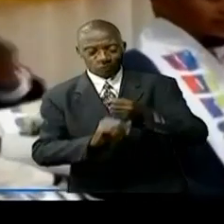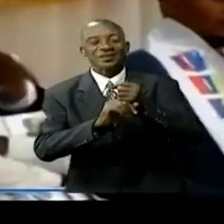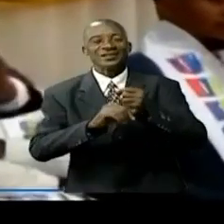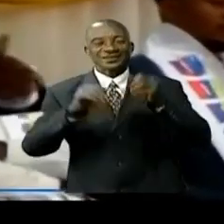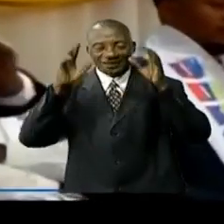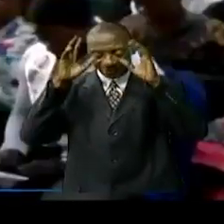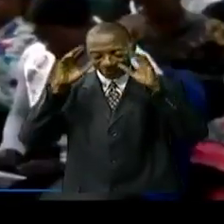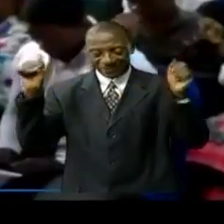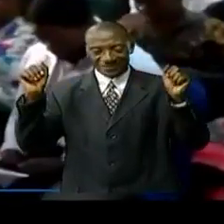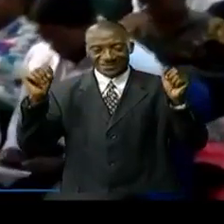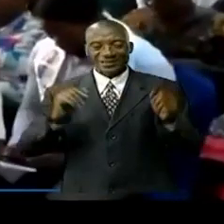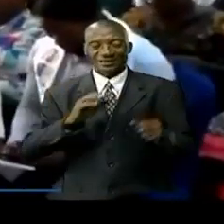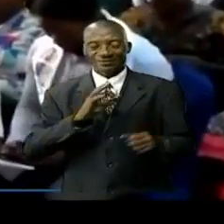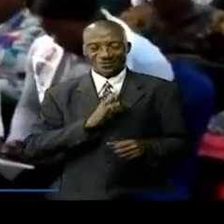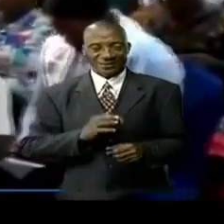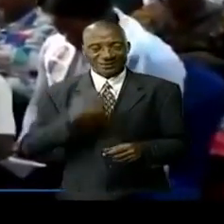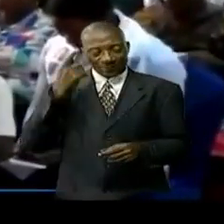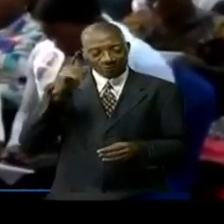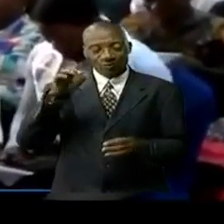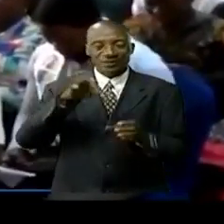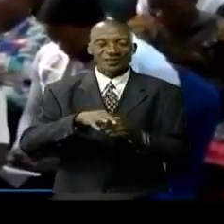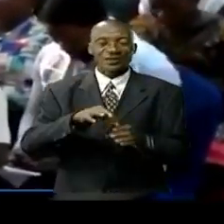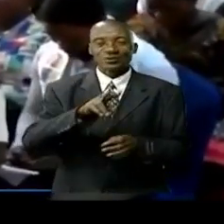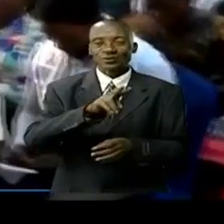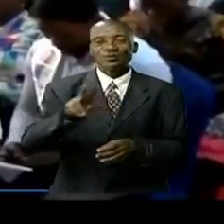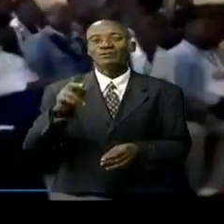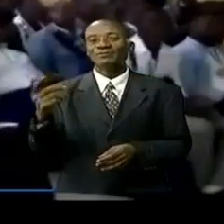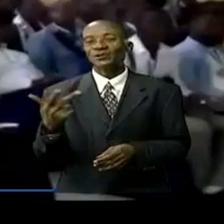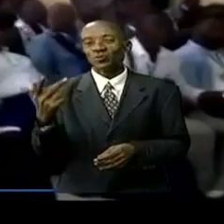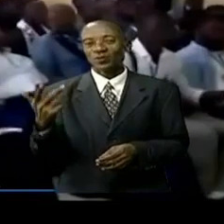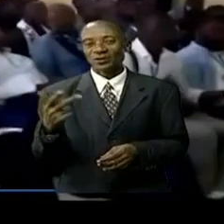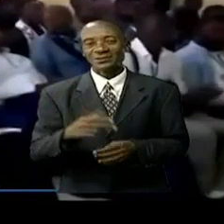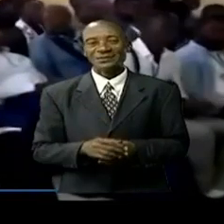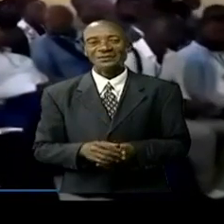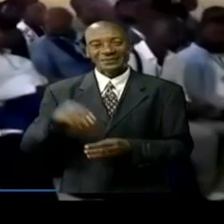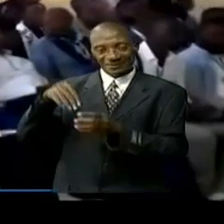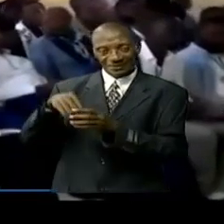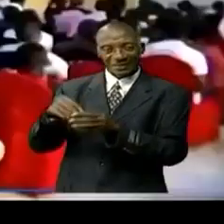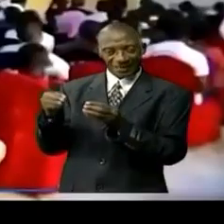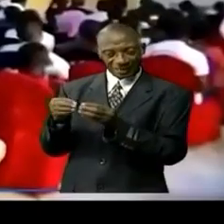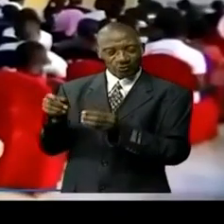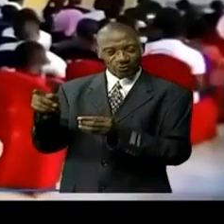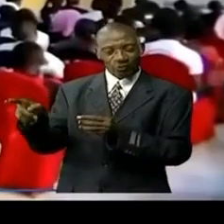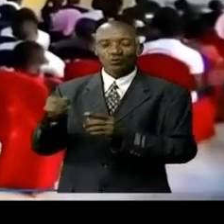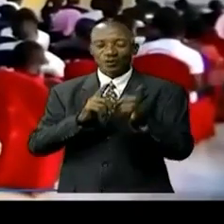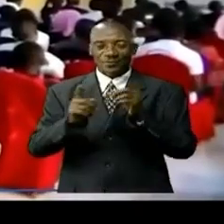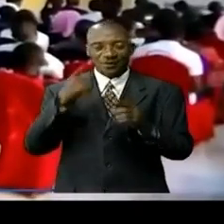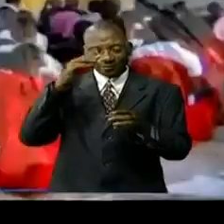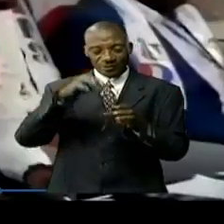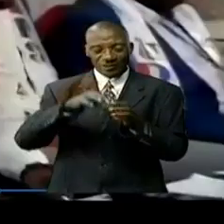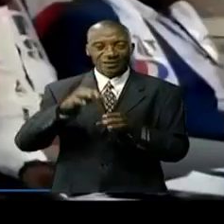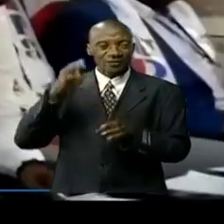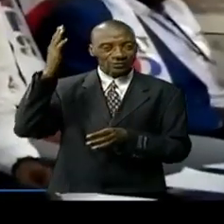en 2023. Tel est l'objet de cet atelier axé sur les prochaines élections. Les orateurs ont à cette occasion souligné